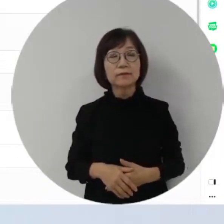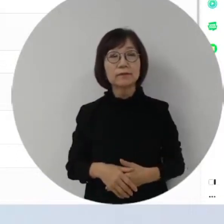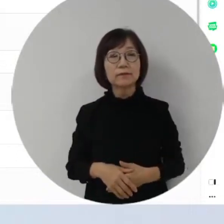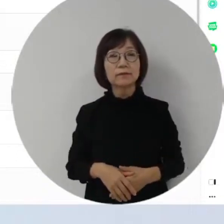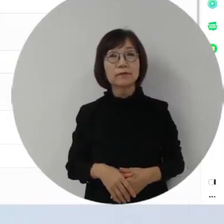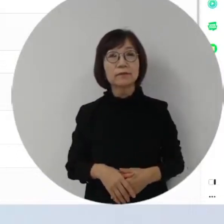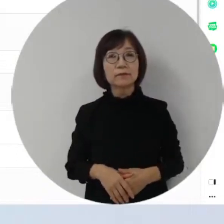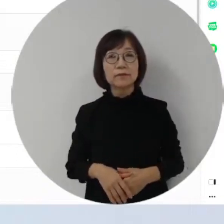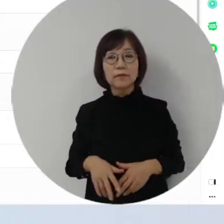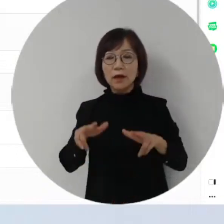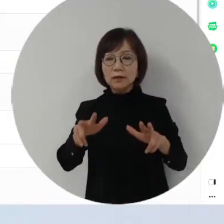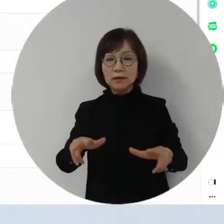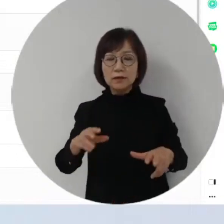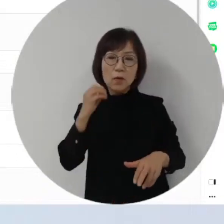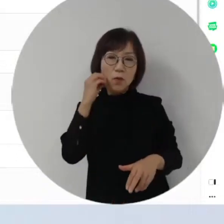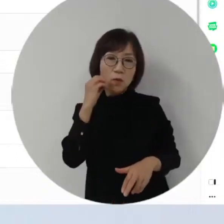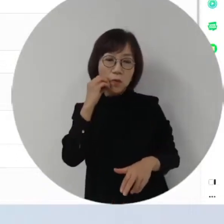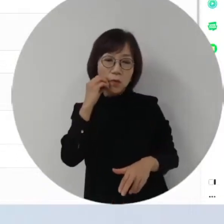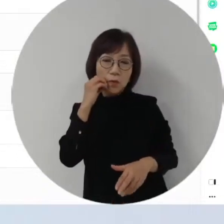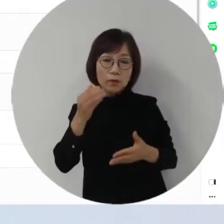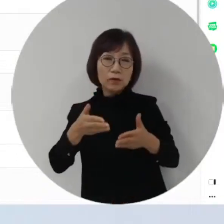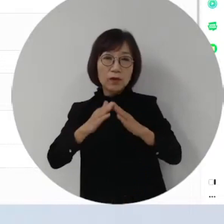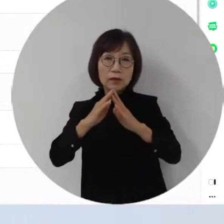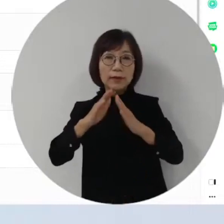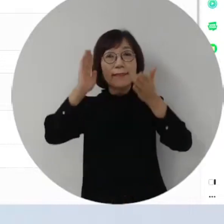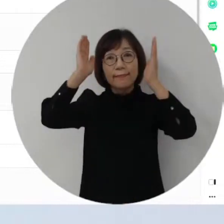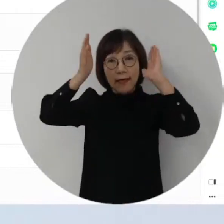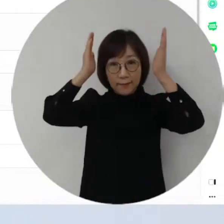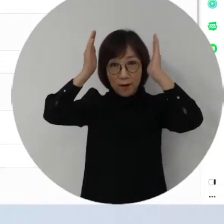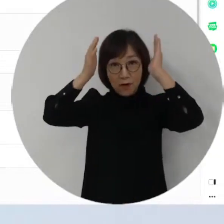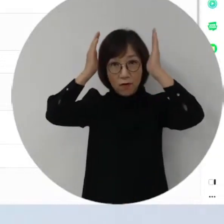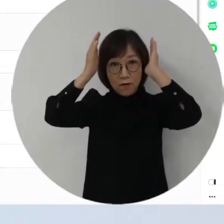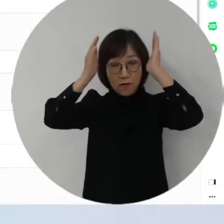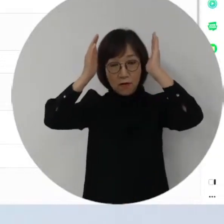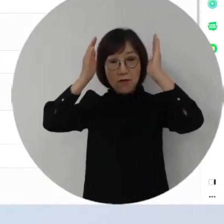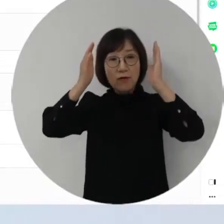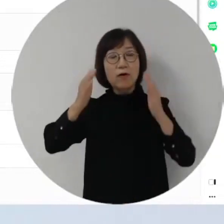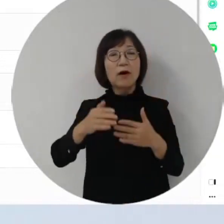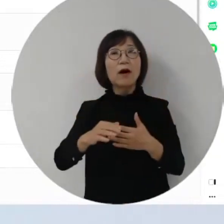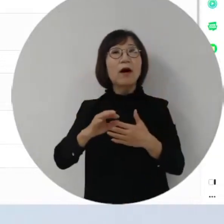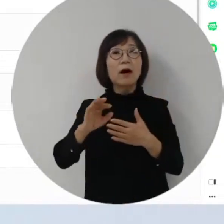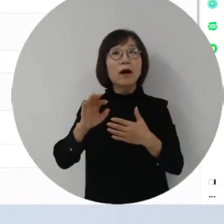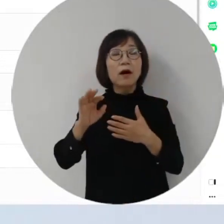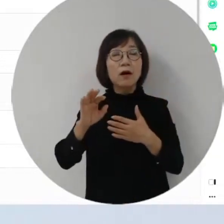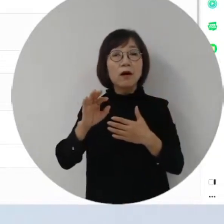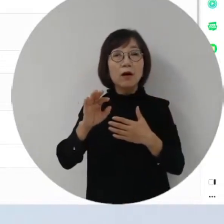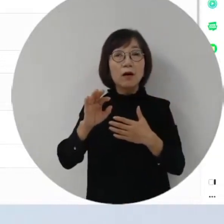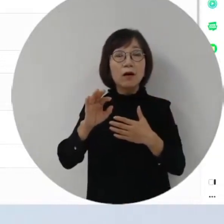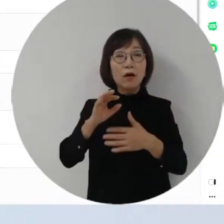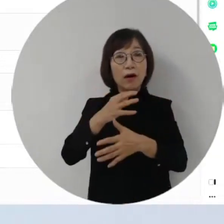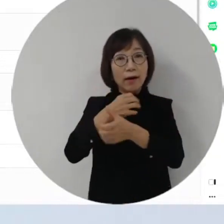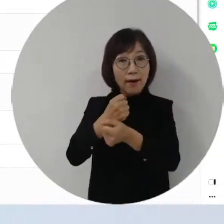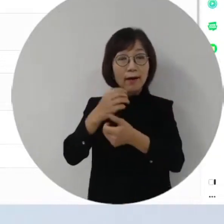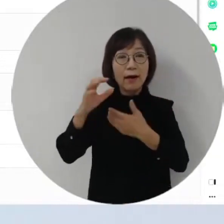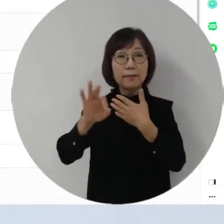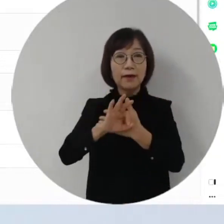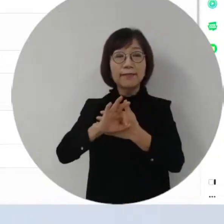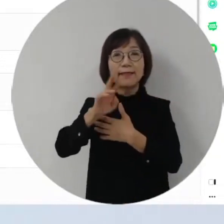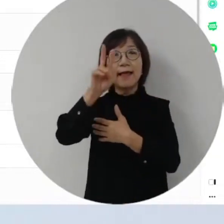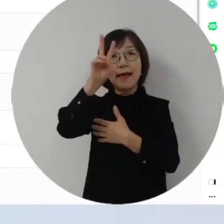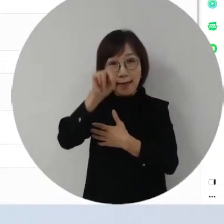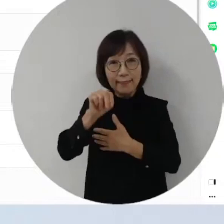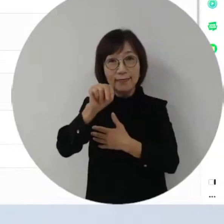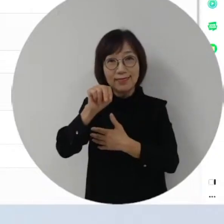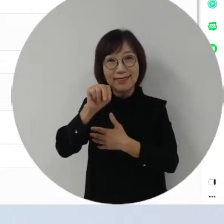근데 네이버를 홈페이지로 설정을 하면 집 모양 아이콘이 아니라 여기 N자 버튼 네이버 로고가 들어가게 되는